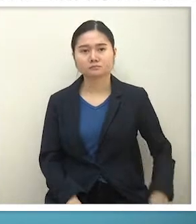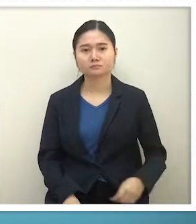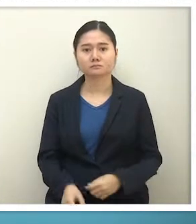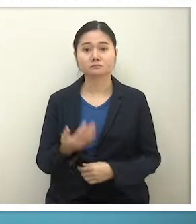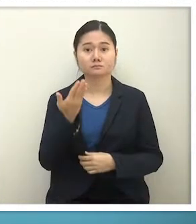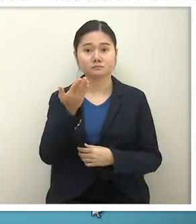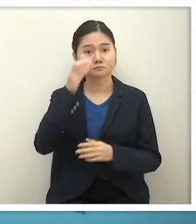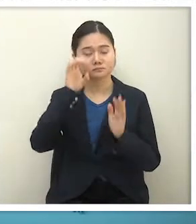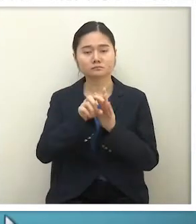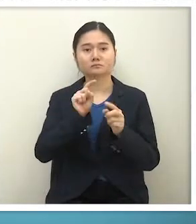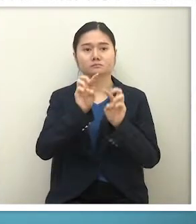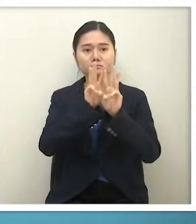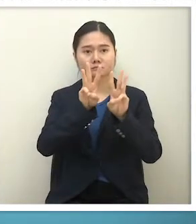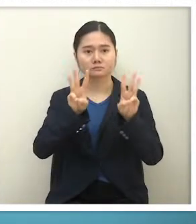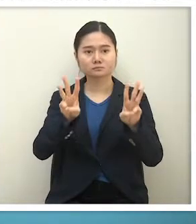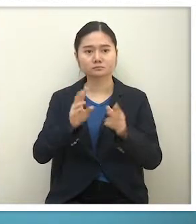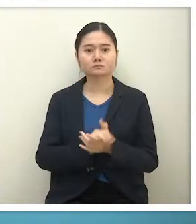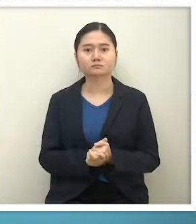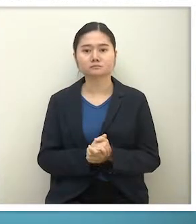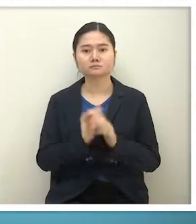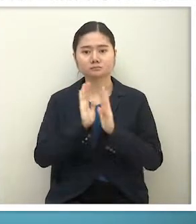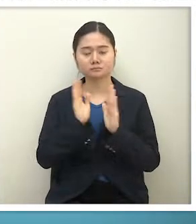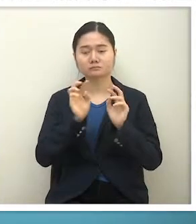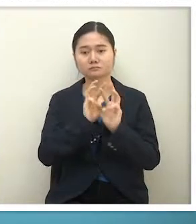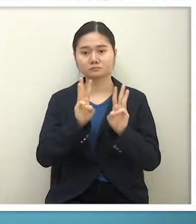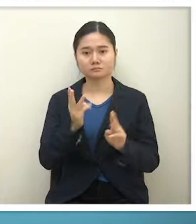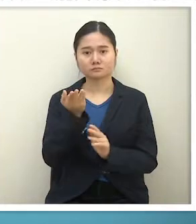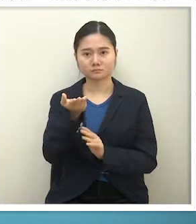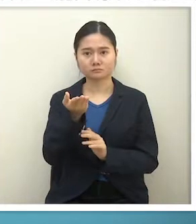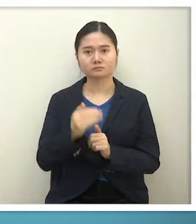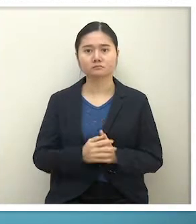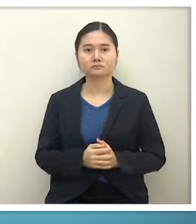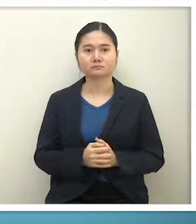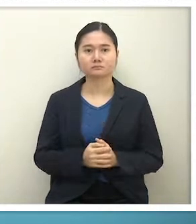ได้มาจากเว็บไซต์นี้นะครับต้องขอบคุณนะครับ